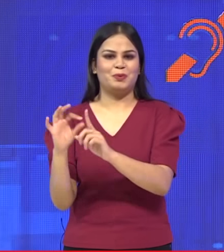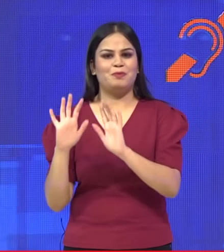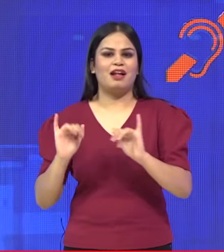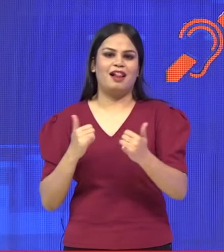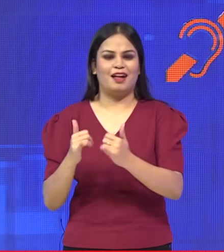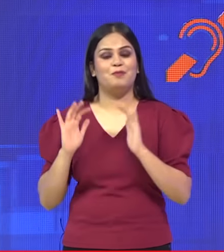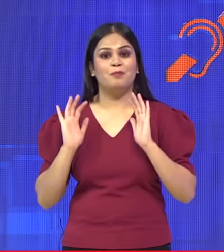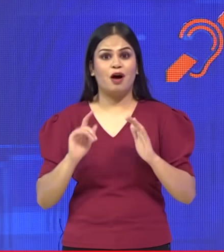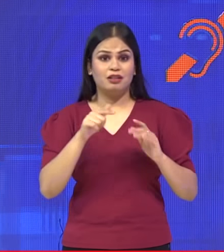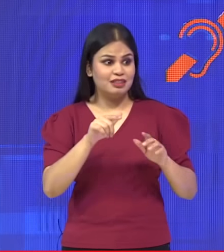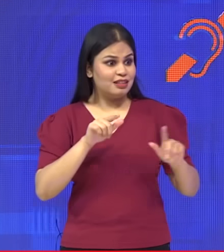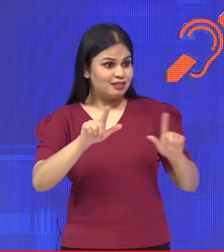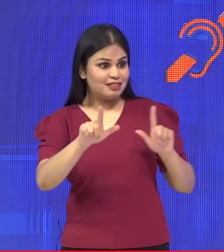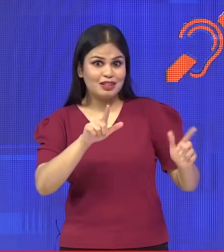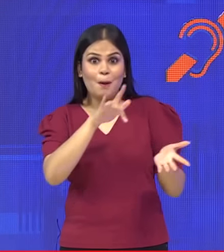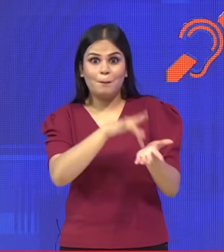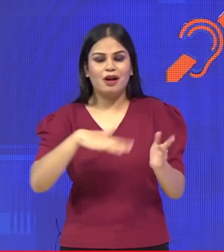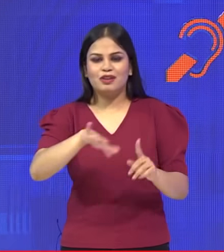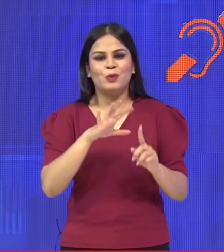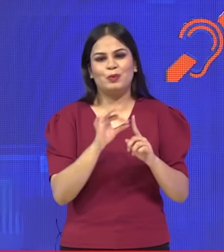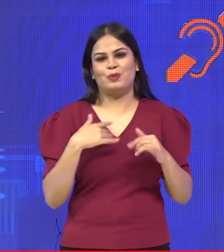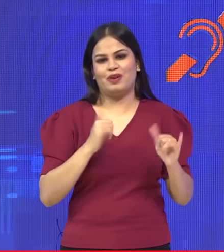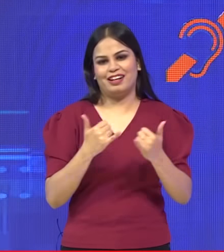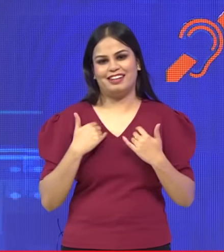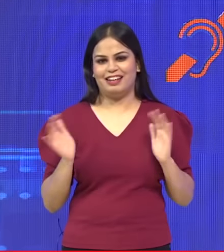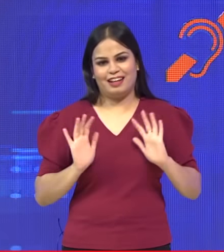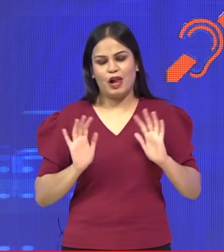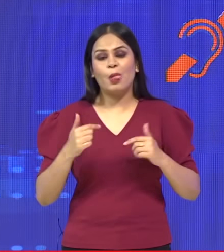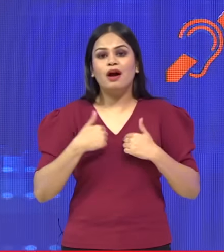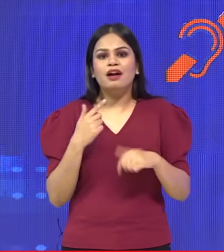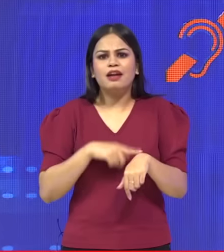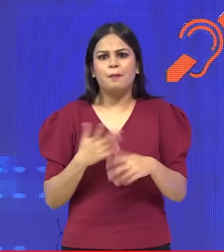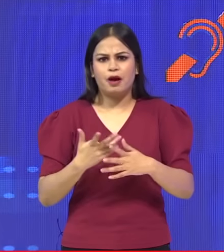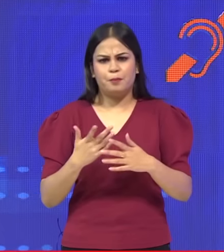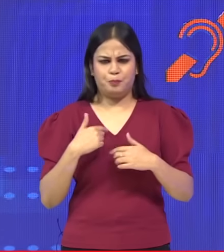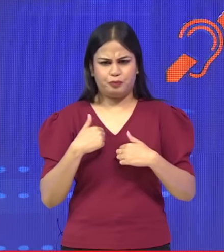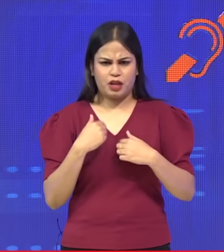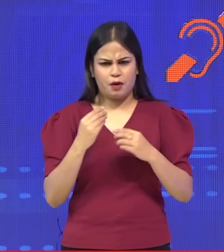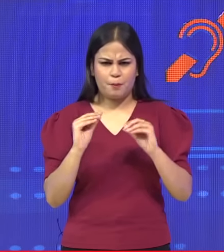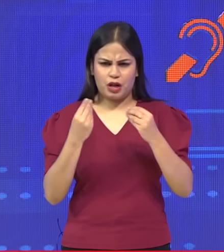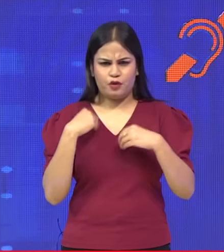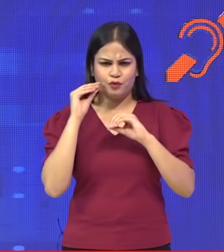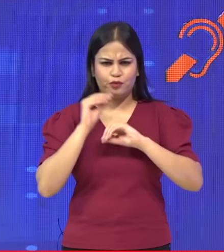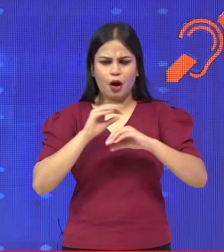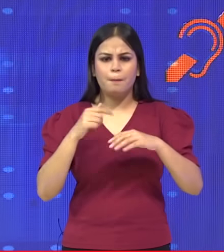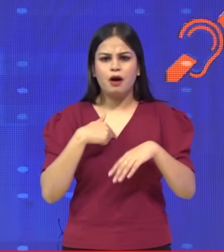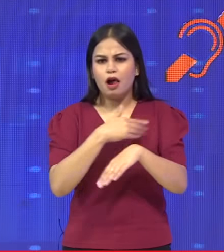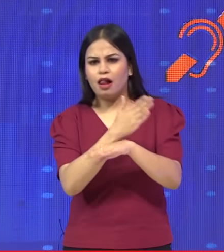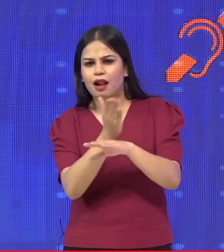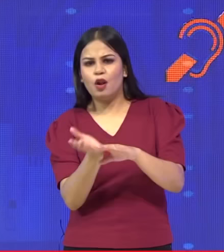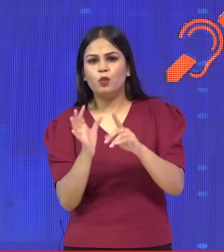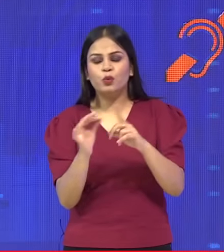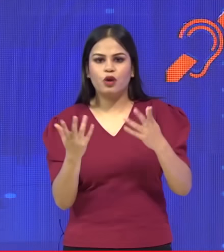कभी और वह मेरा टाइम है मैं तो आपको मेरी मैं आपको मेरा रूटीन बता देता हूं